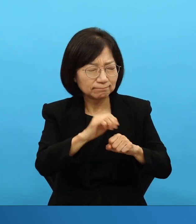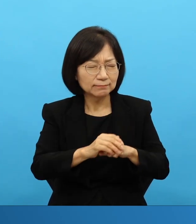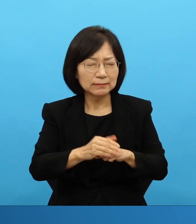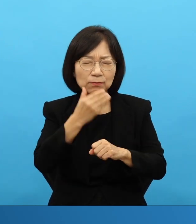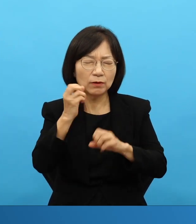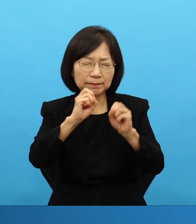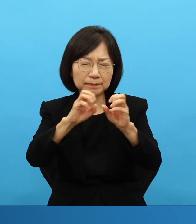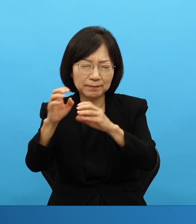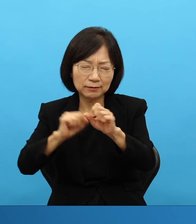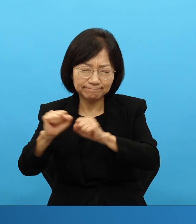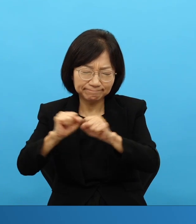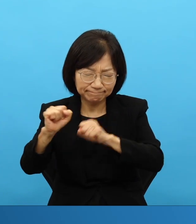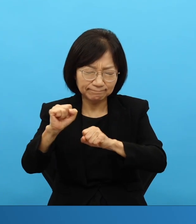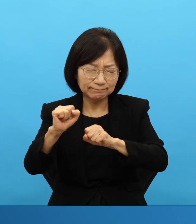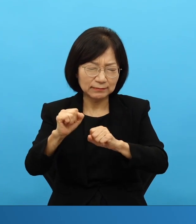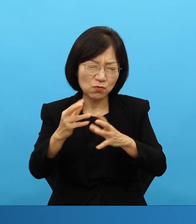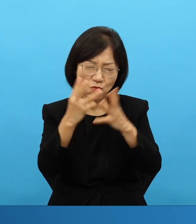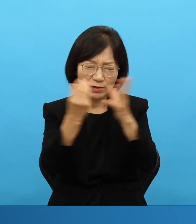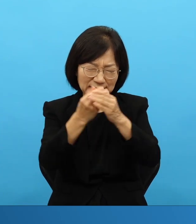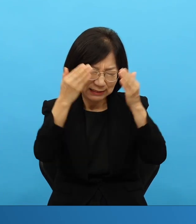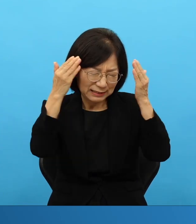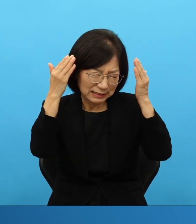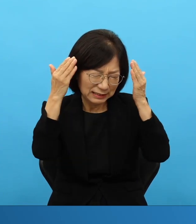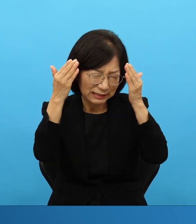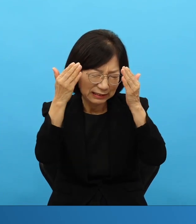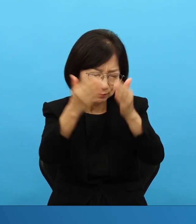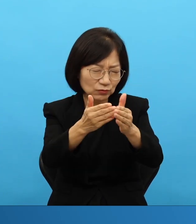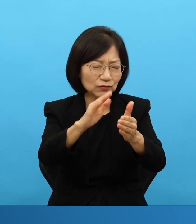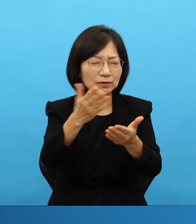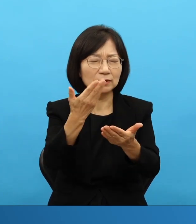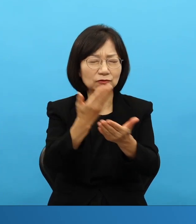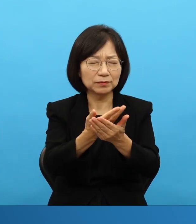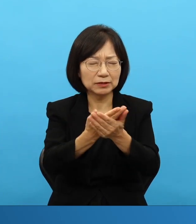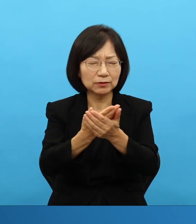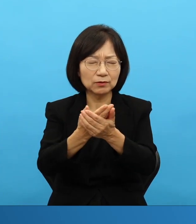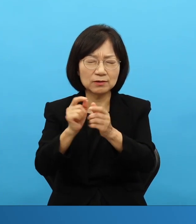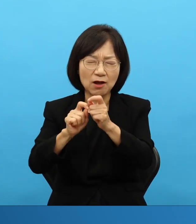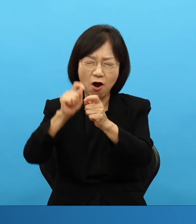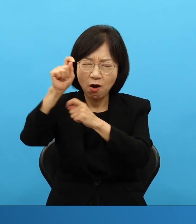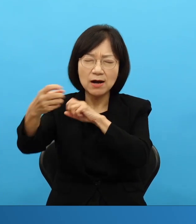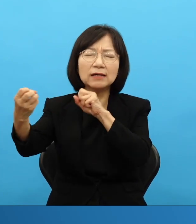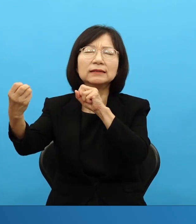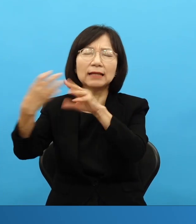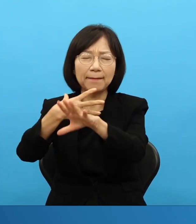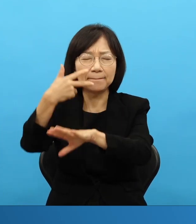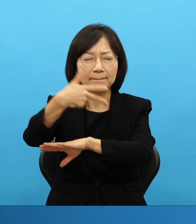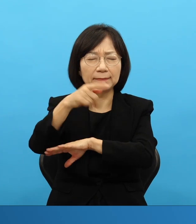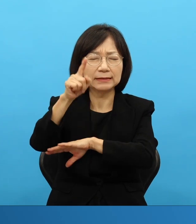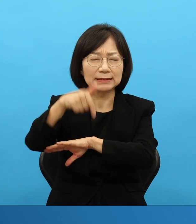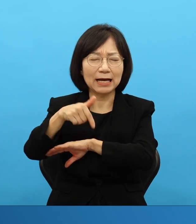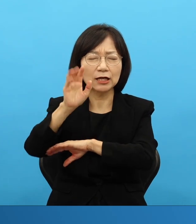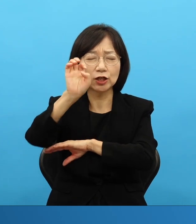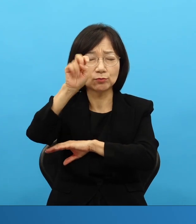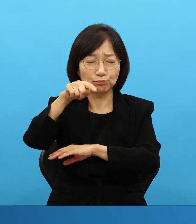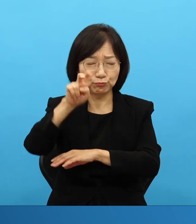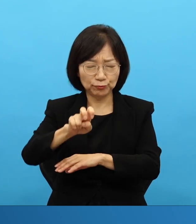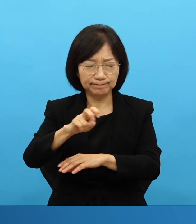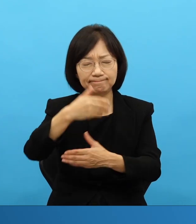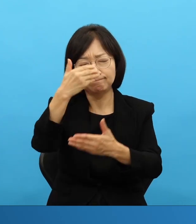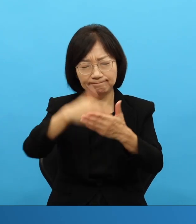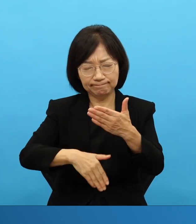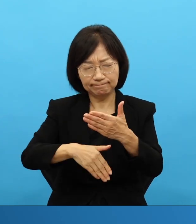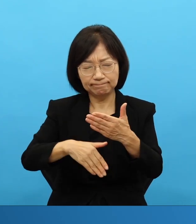사람들이 흑암중에 빠져 있고 캄캄함이 만민을 가려운 시대에 살고 있습니다. Right now, we are living in an age characterized by